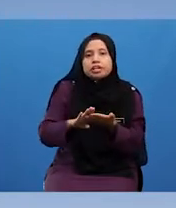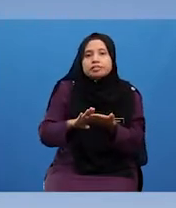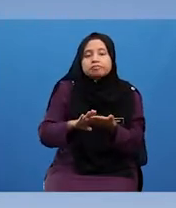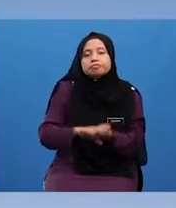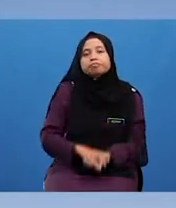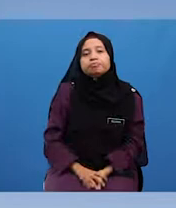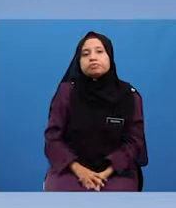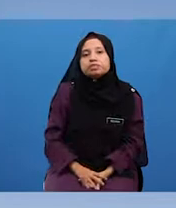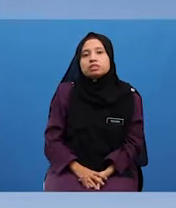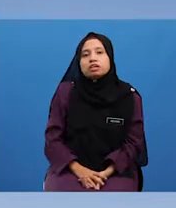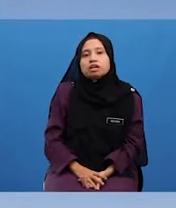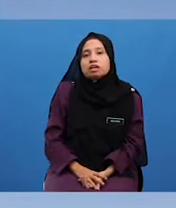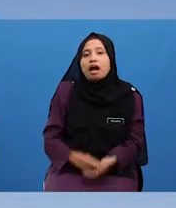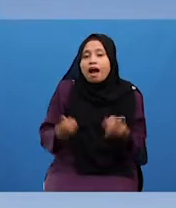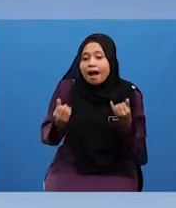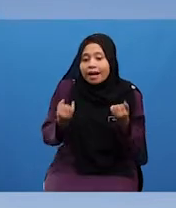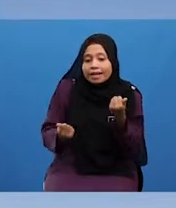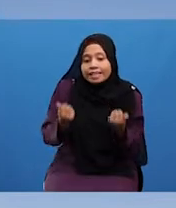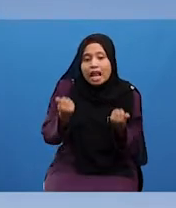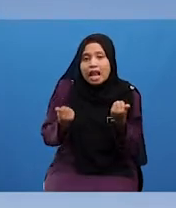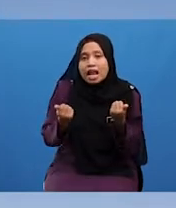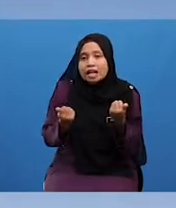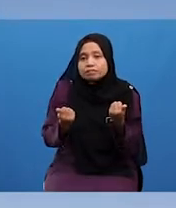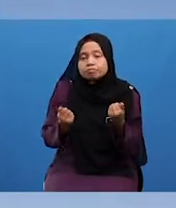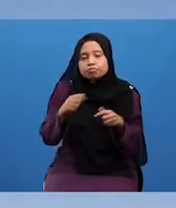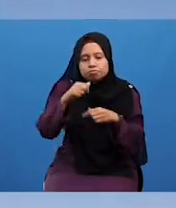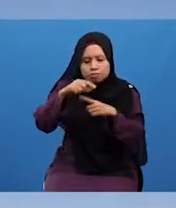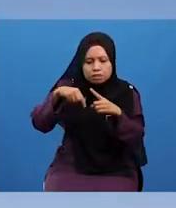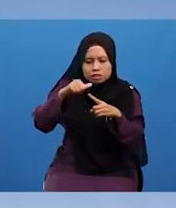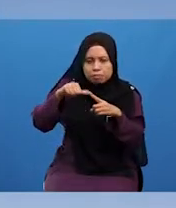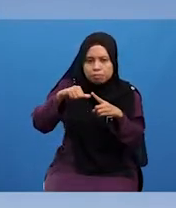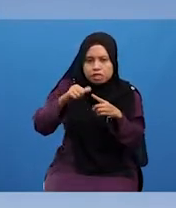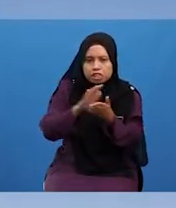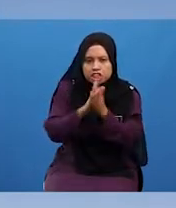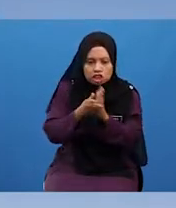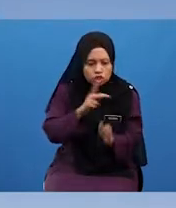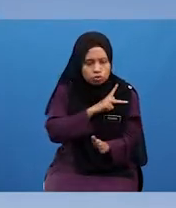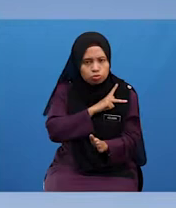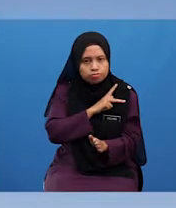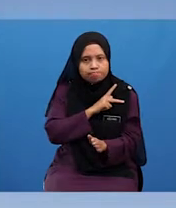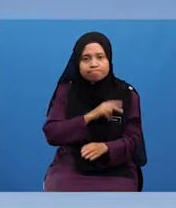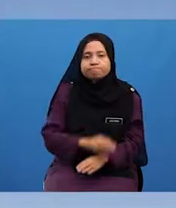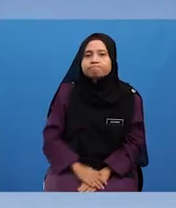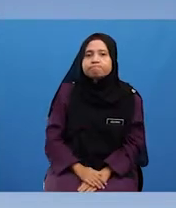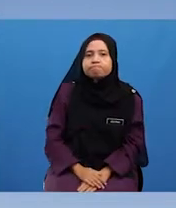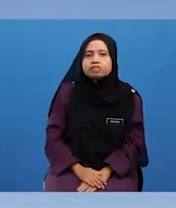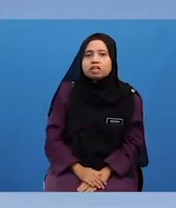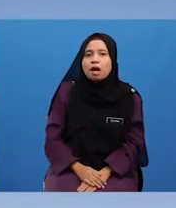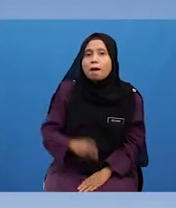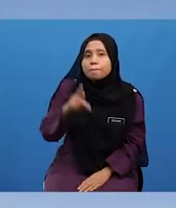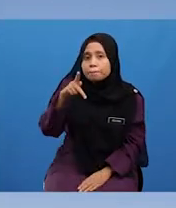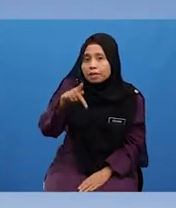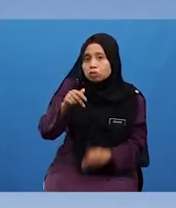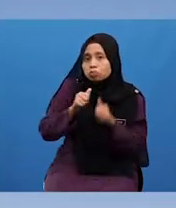tingkap. Adil apabila menjadi ketua. Jangan suka membuli tau. Patuh